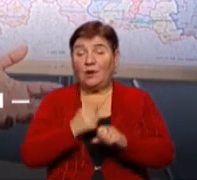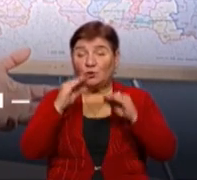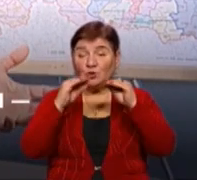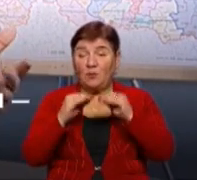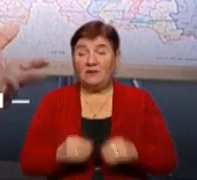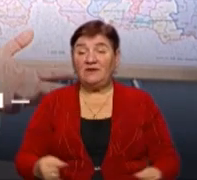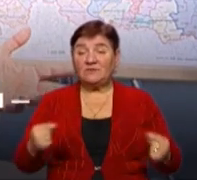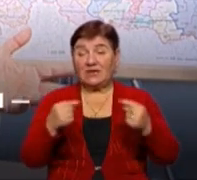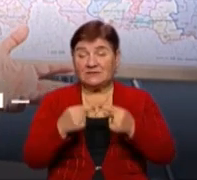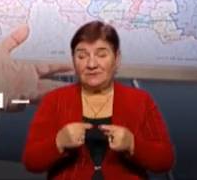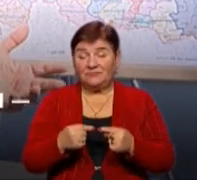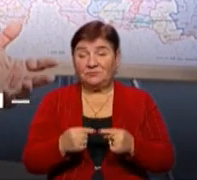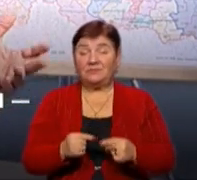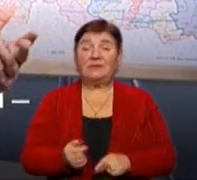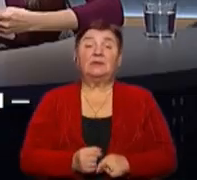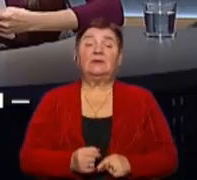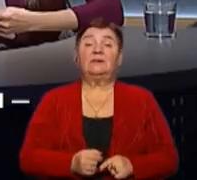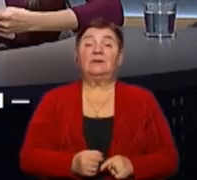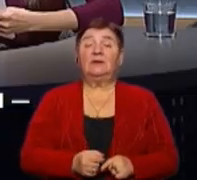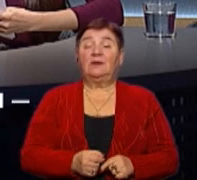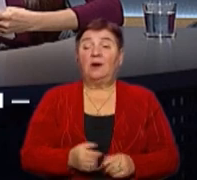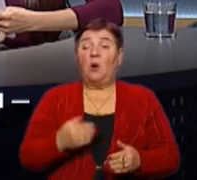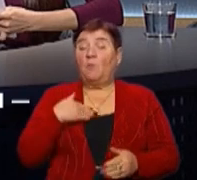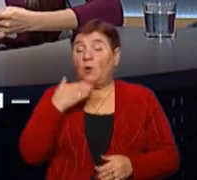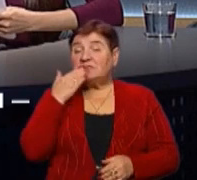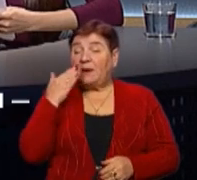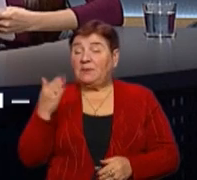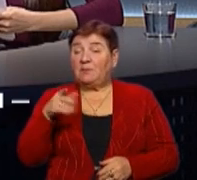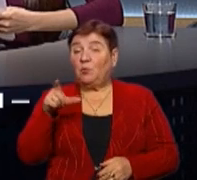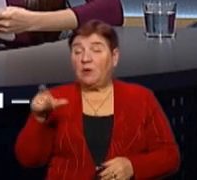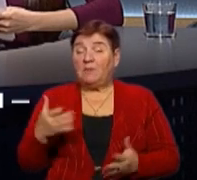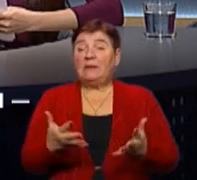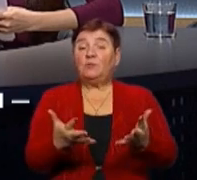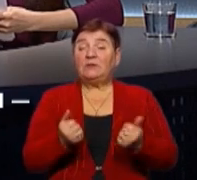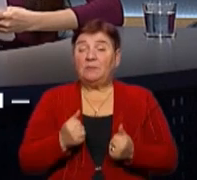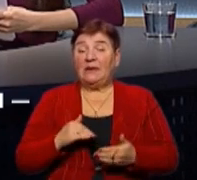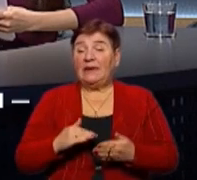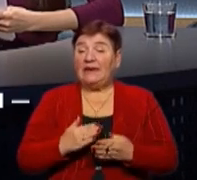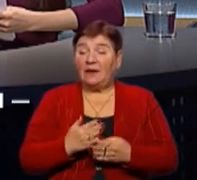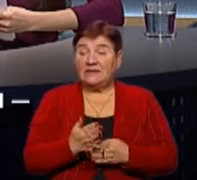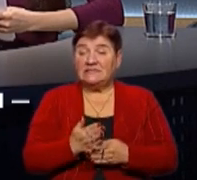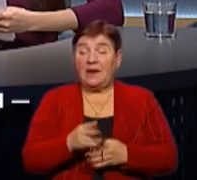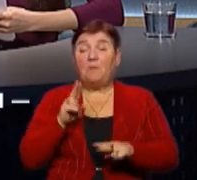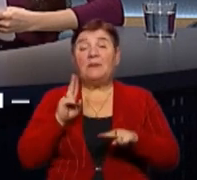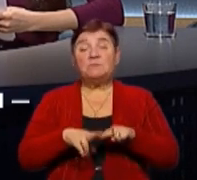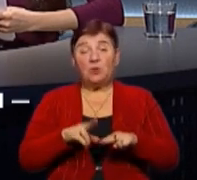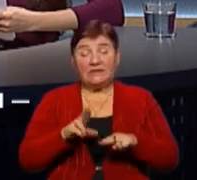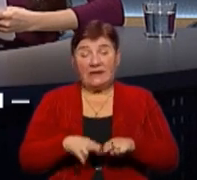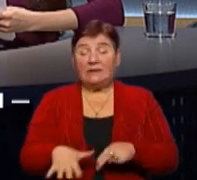обласна державна адміністрація, вона по запитам у громадах отримала якісні